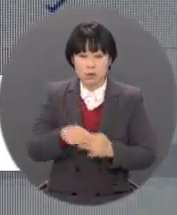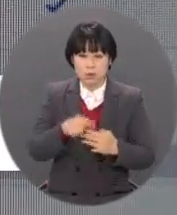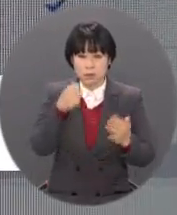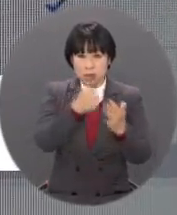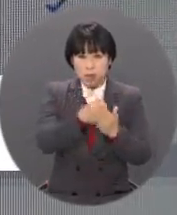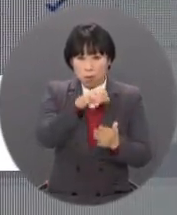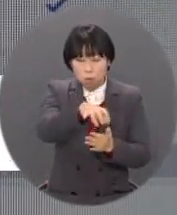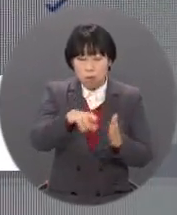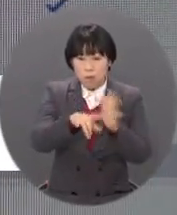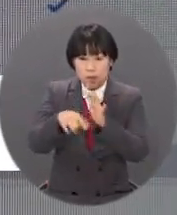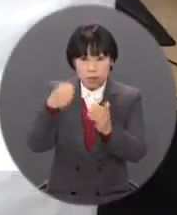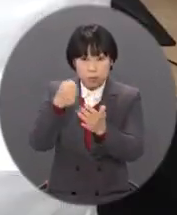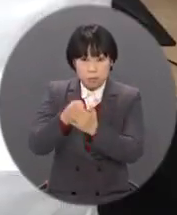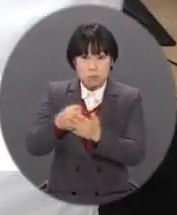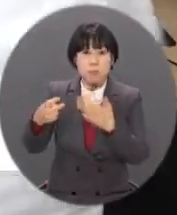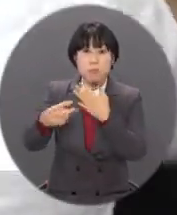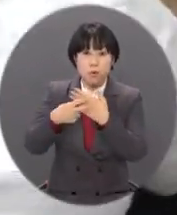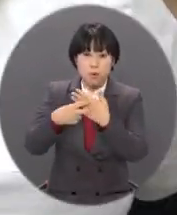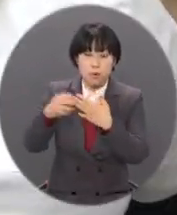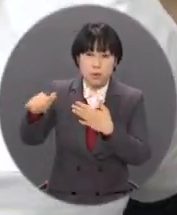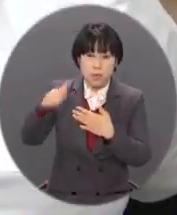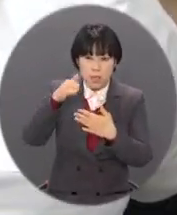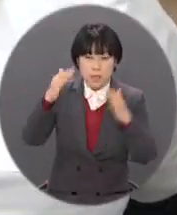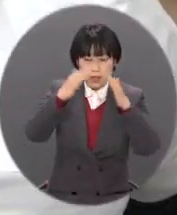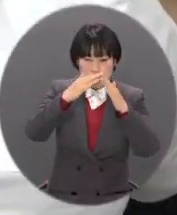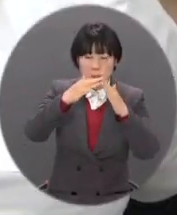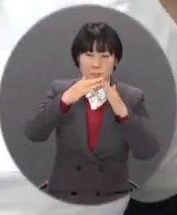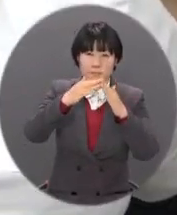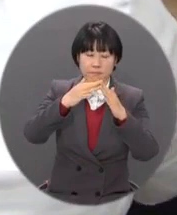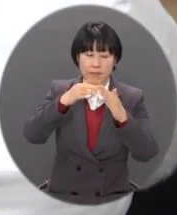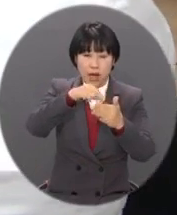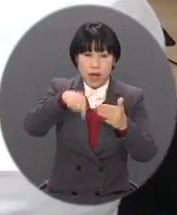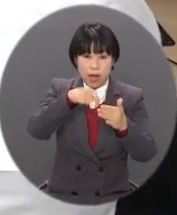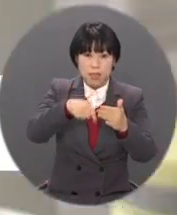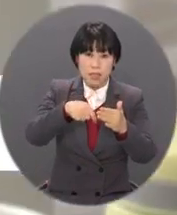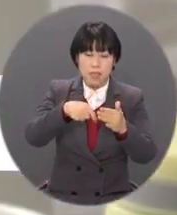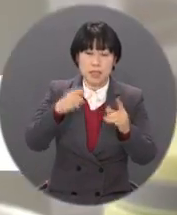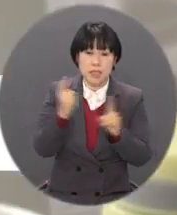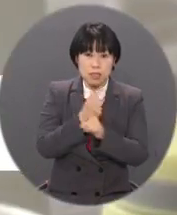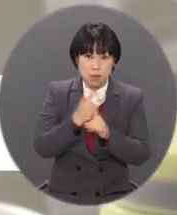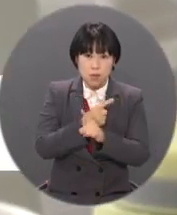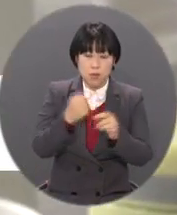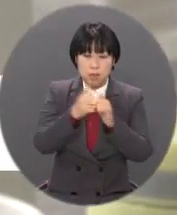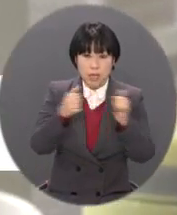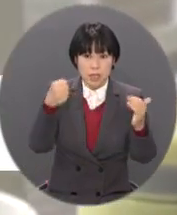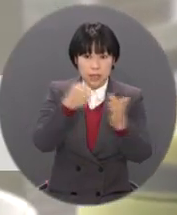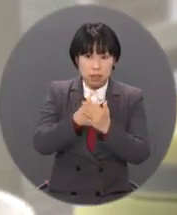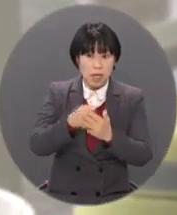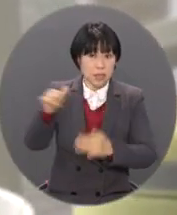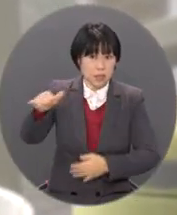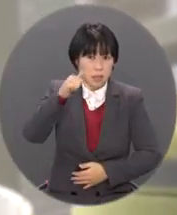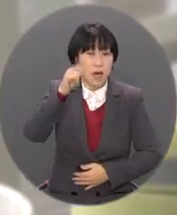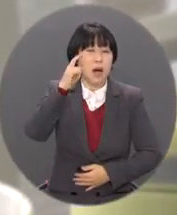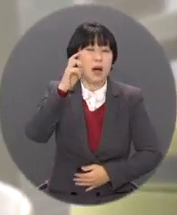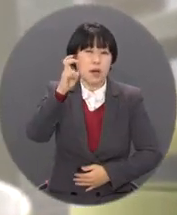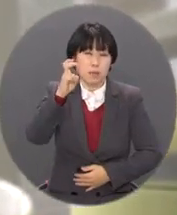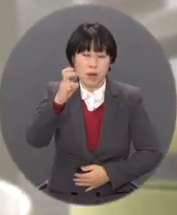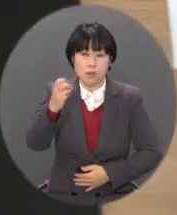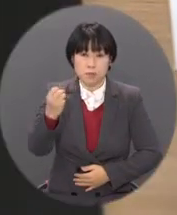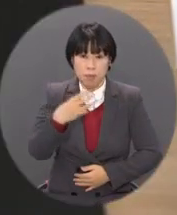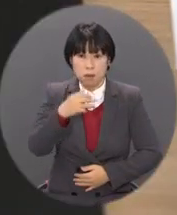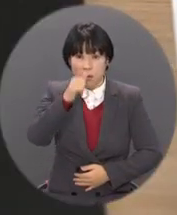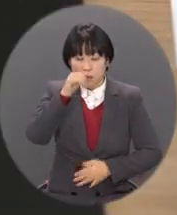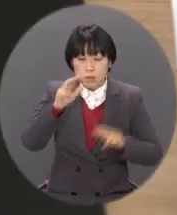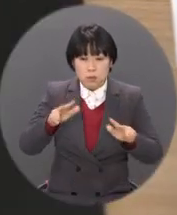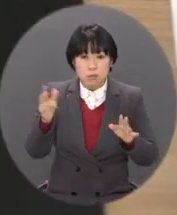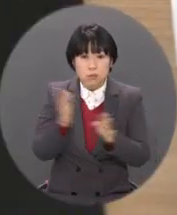코로나 지정 병원에서 연락이 가서 재택 치료자로 이렇게 대상이 됐으니까 연락이 갈 것이다.